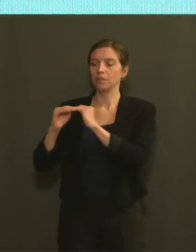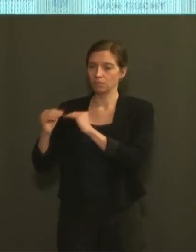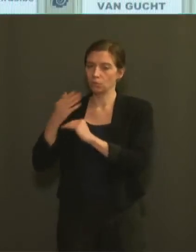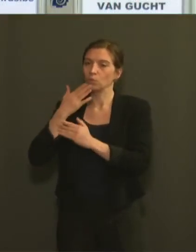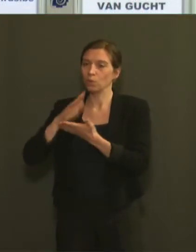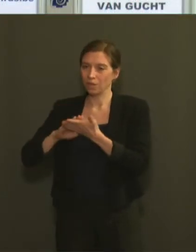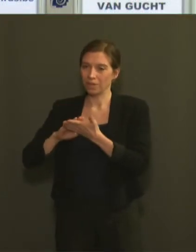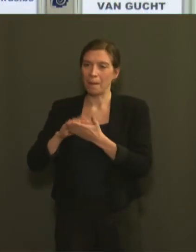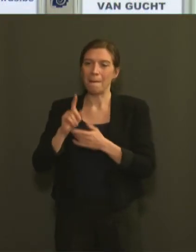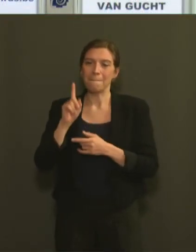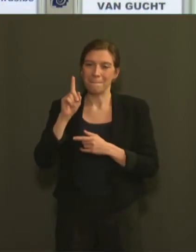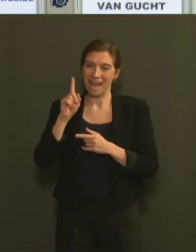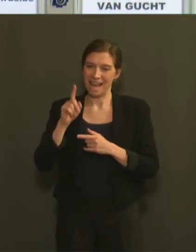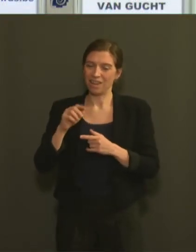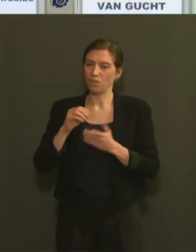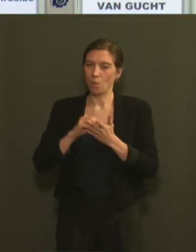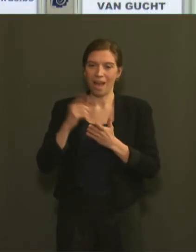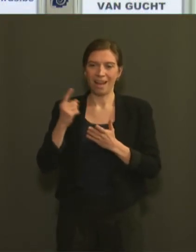afrique